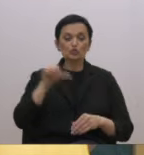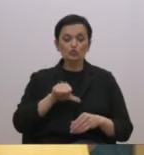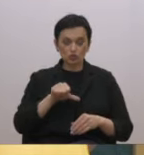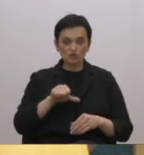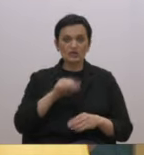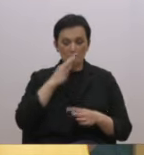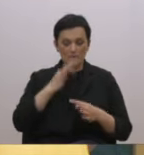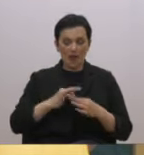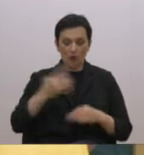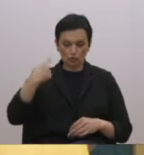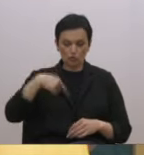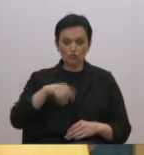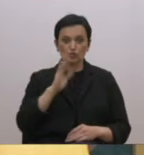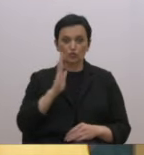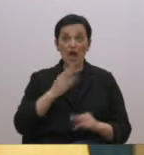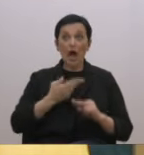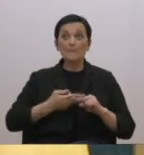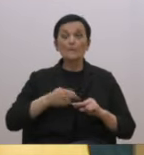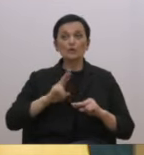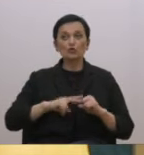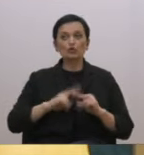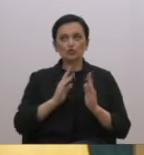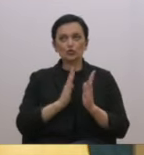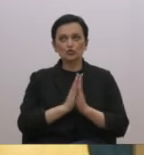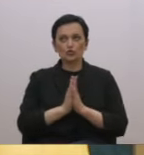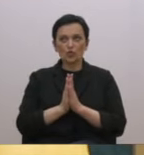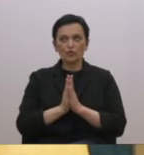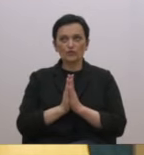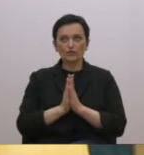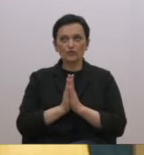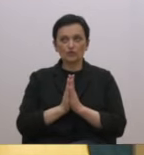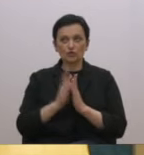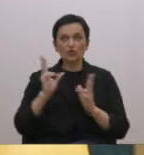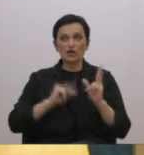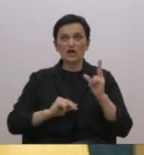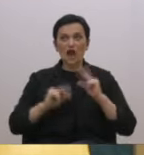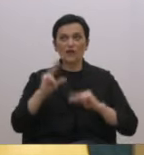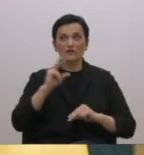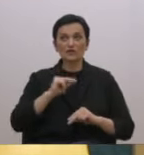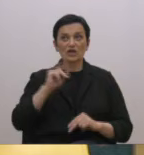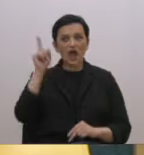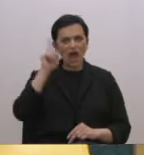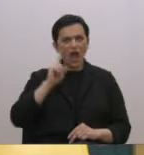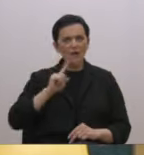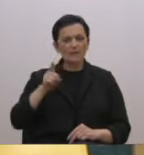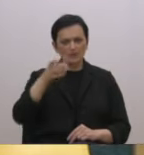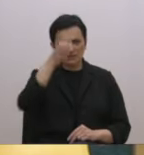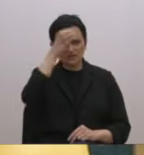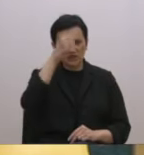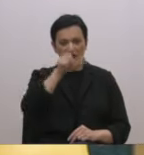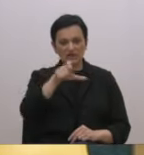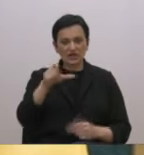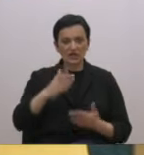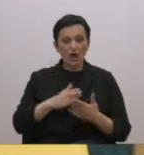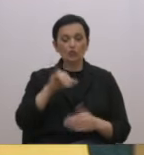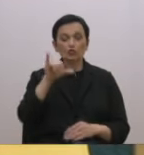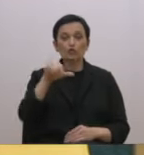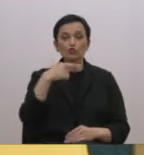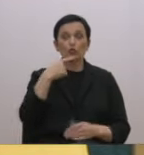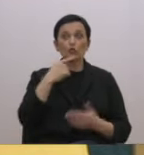პასუხს. და ამიტომ გთხოვთ, გავითვალისწინოთ, ებრაელები ბრძენი ხალხია რა. მათ აქვთ